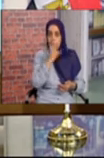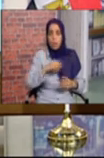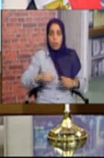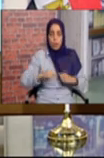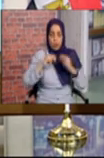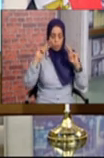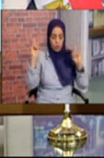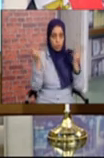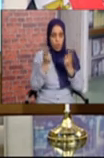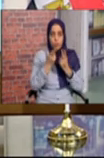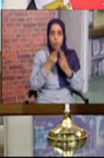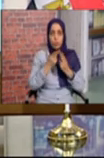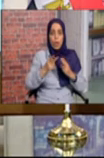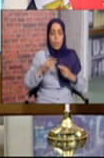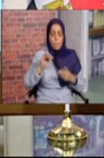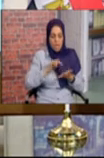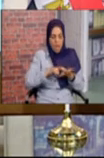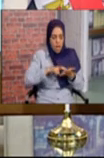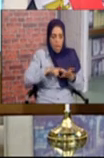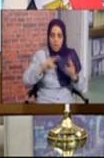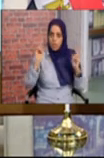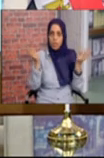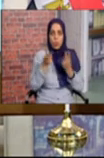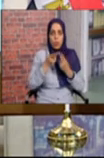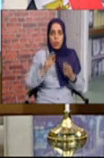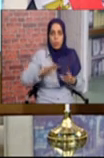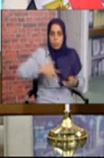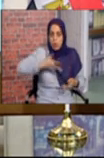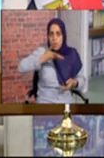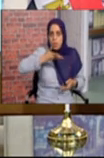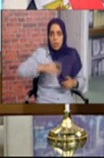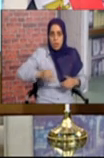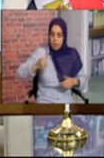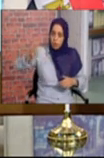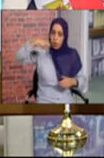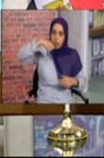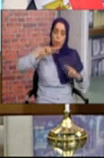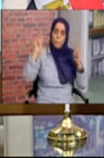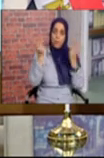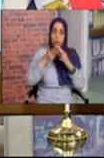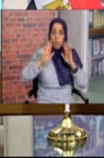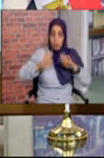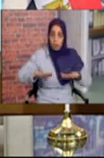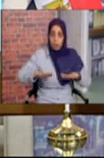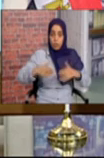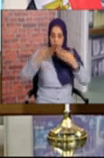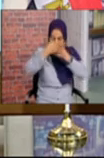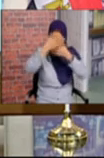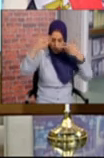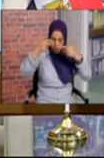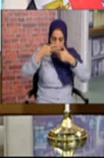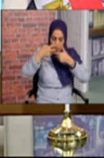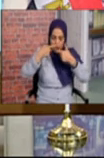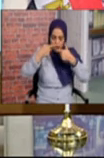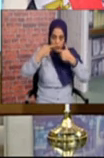الدول وبيقلق الدول وما بتبقاش عايزة ان هي تنهض بالدول النهاردة الارهاب